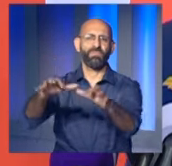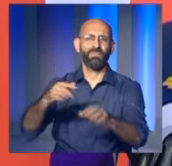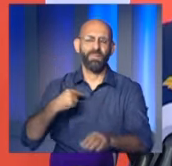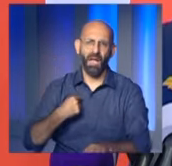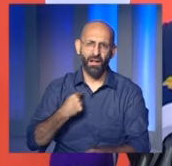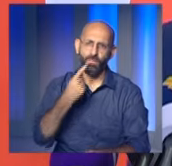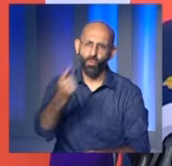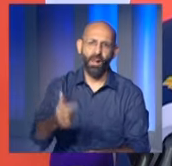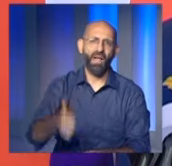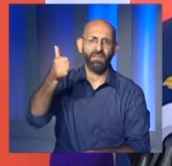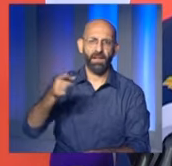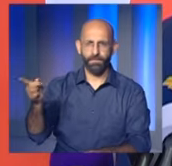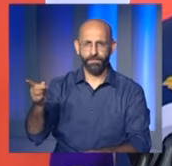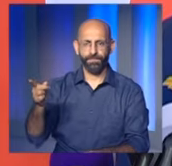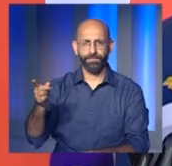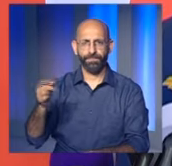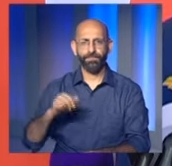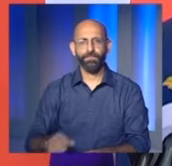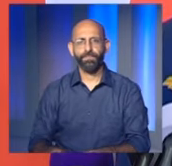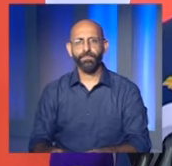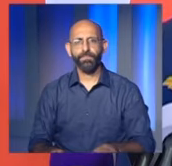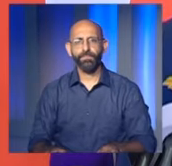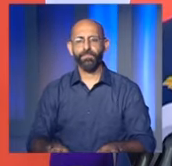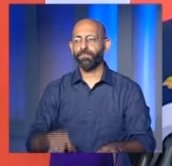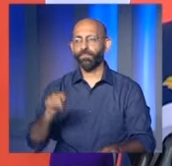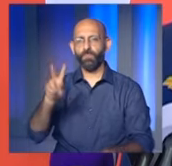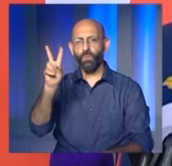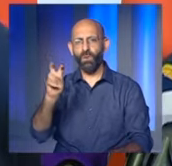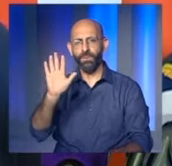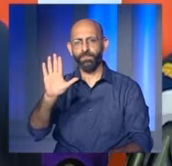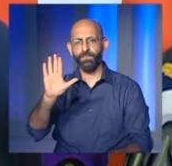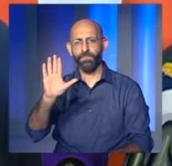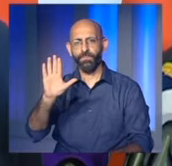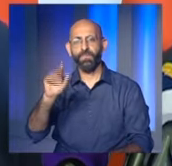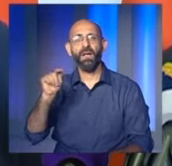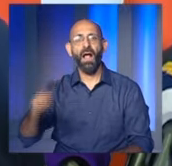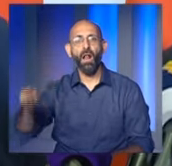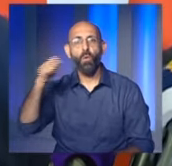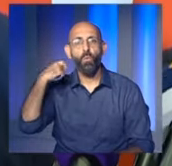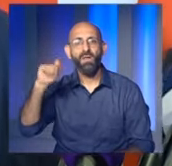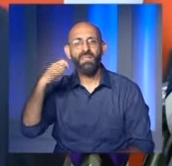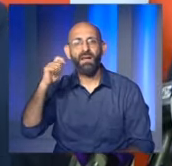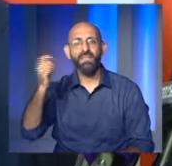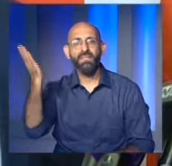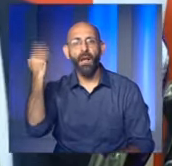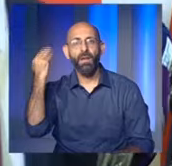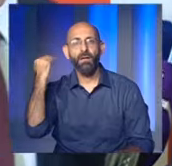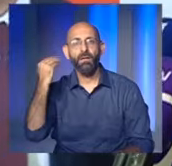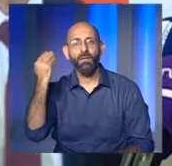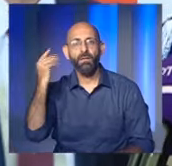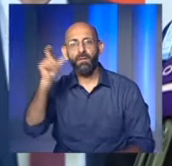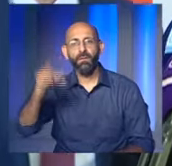الثانية أكثرية 65 هي غير متوفرة لدى أي فريق. بدوره الوزير السابق سيزار أبي خليل شدد على